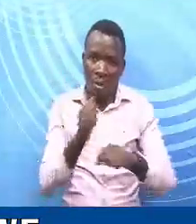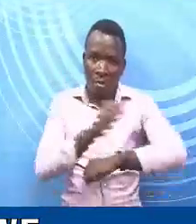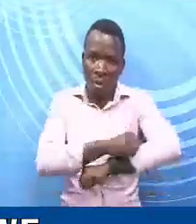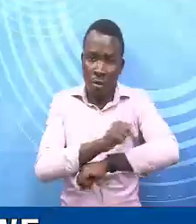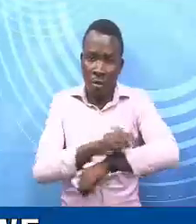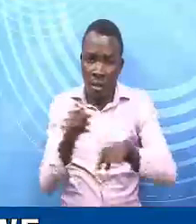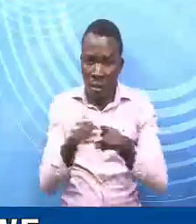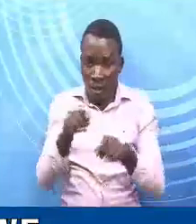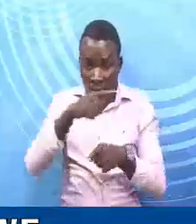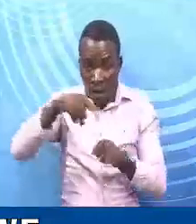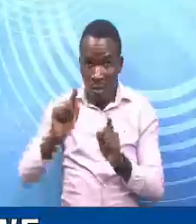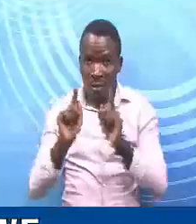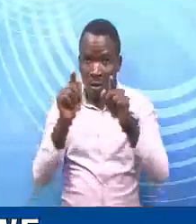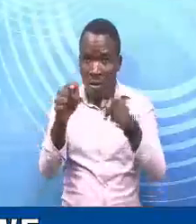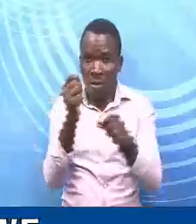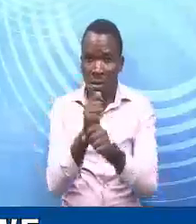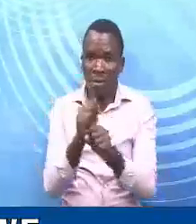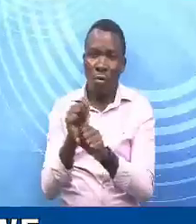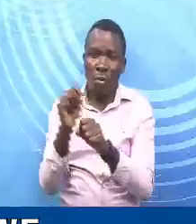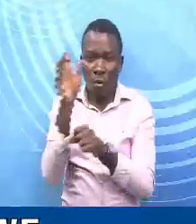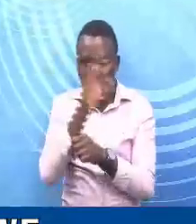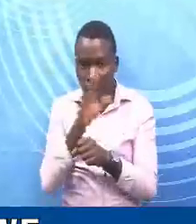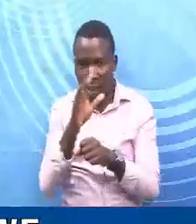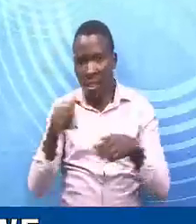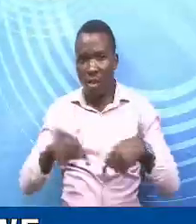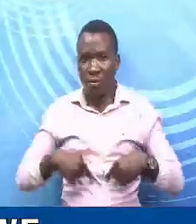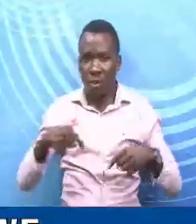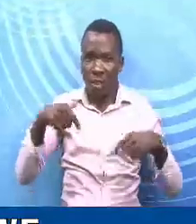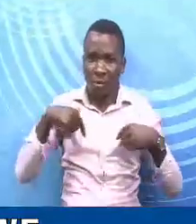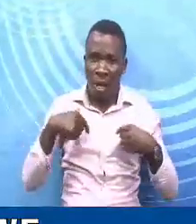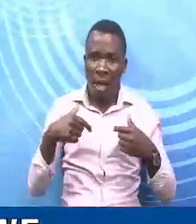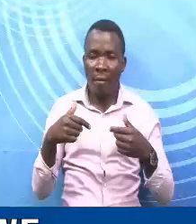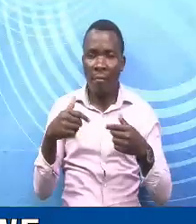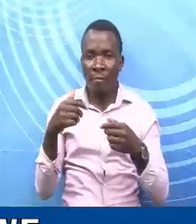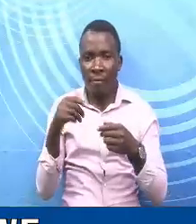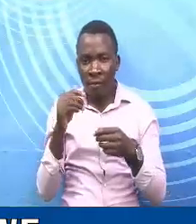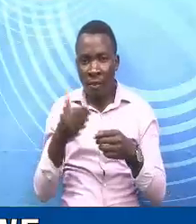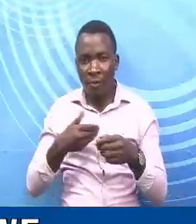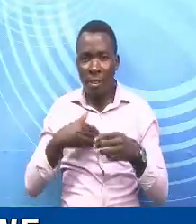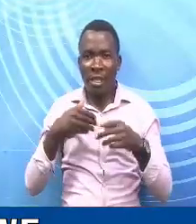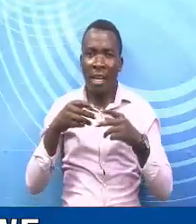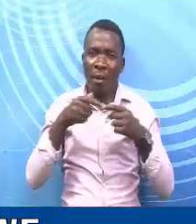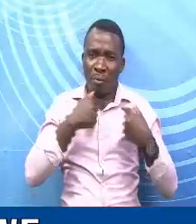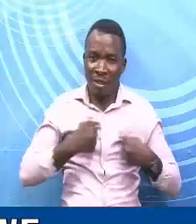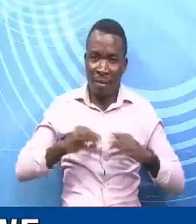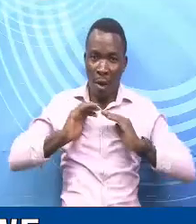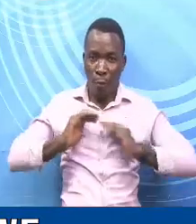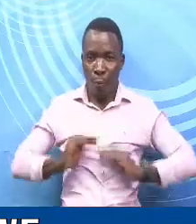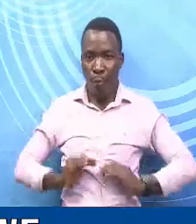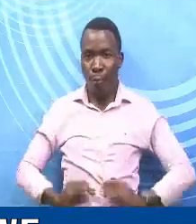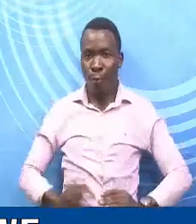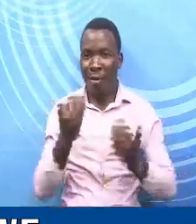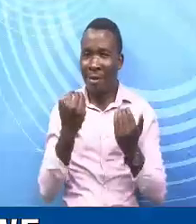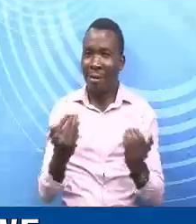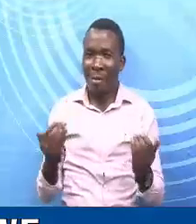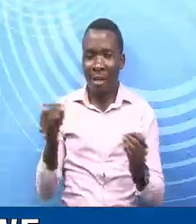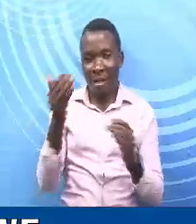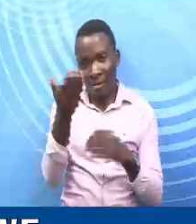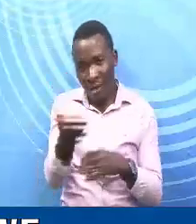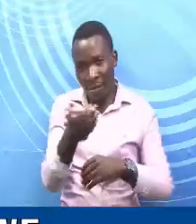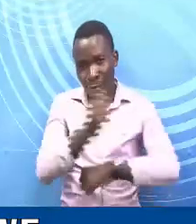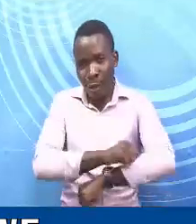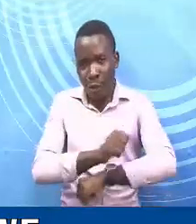tujya mu mirimo yo kuhiga imibereho dufite umutima utuje tuzi ko abana bari ku ishuri. Basubiye inyuma